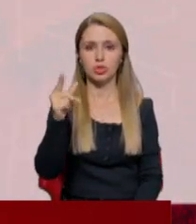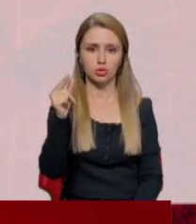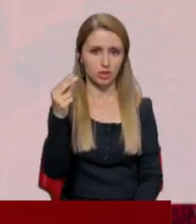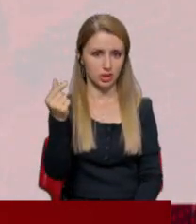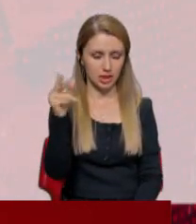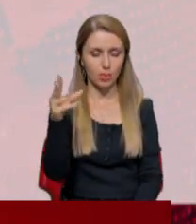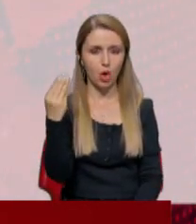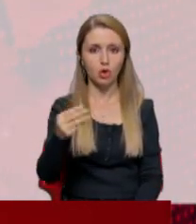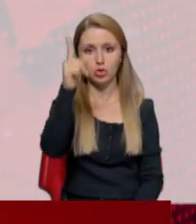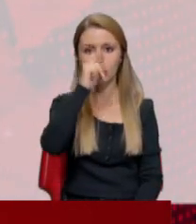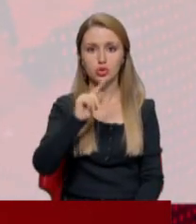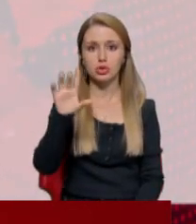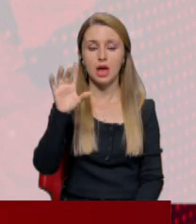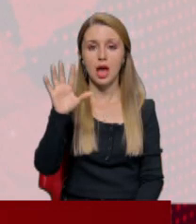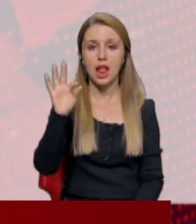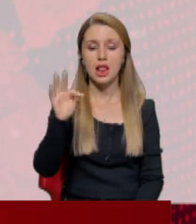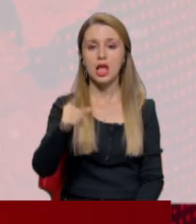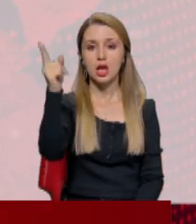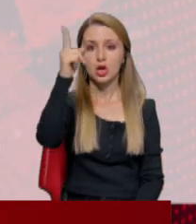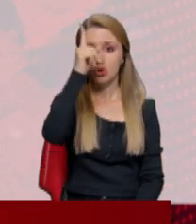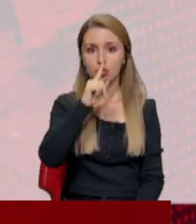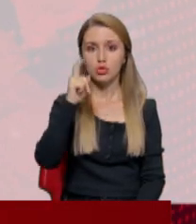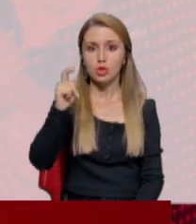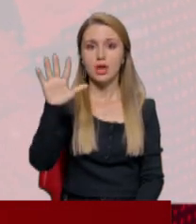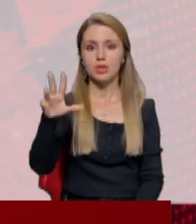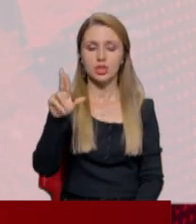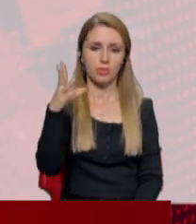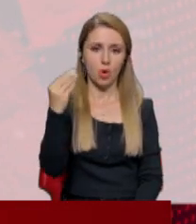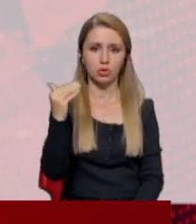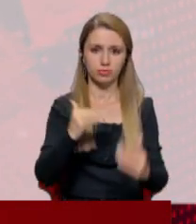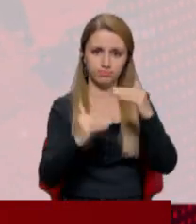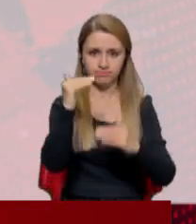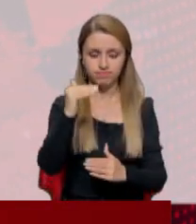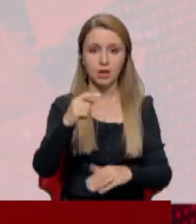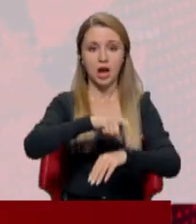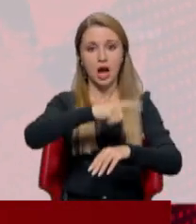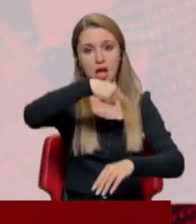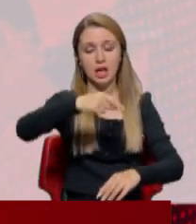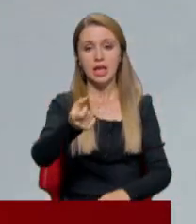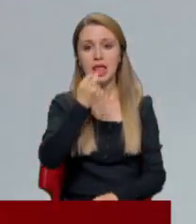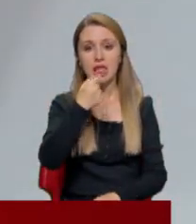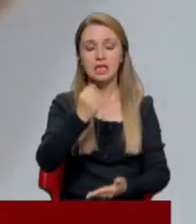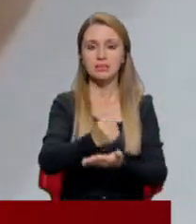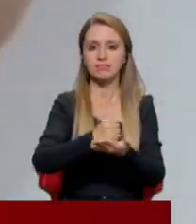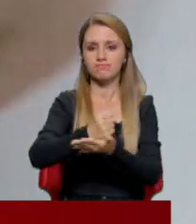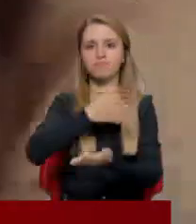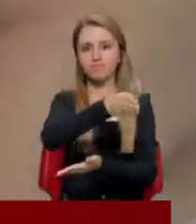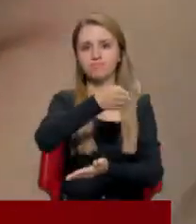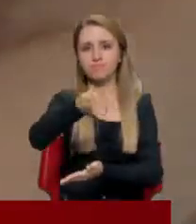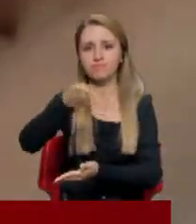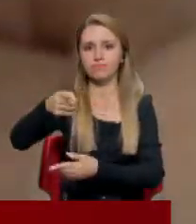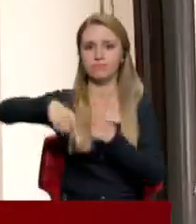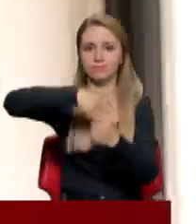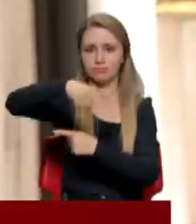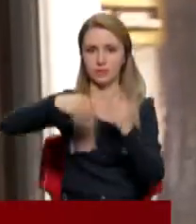kuruşa, 150 liralık ilacın fiyatı ise 195 lira 75 kuruşa çıkıyor. Hastalarsa ilaçlarını eczane eczane aramaya